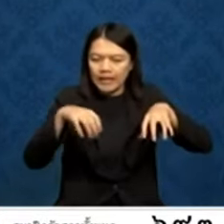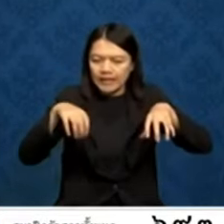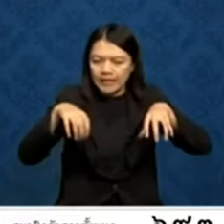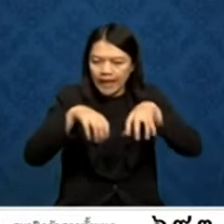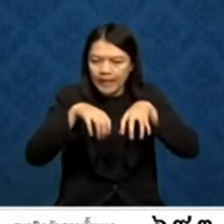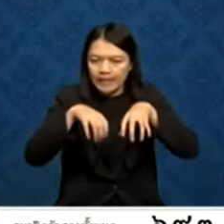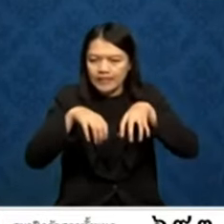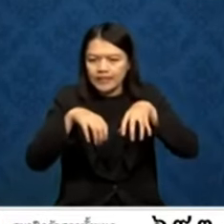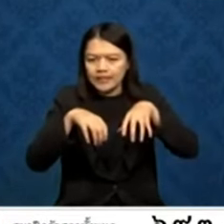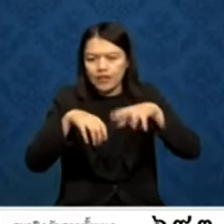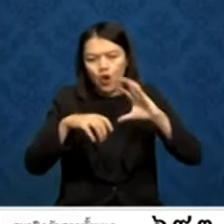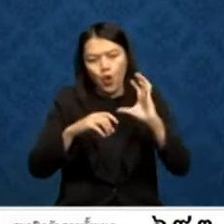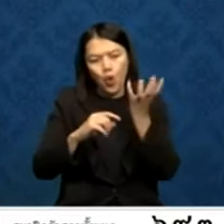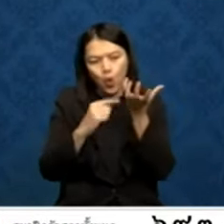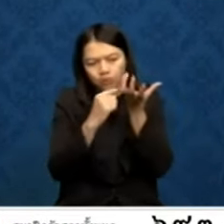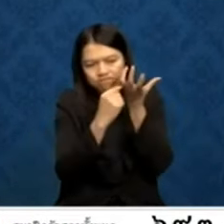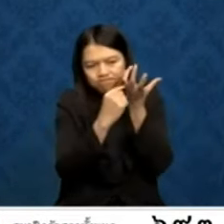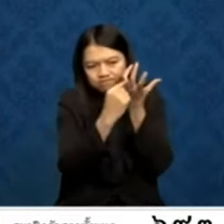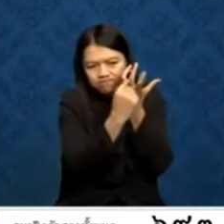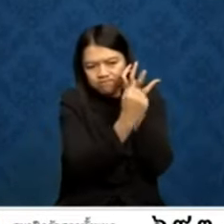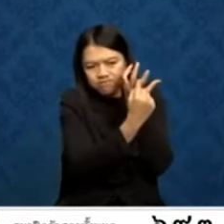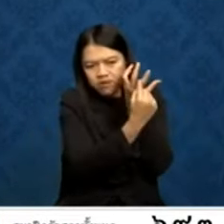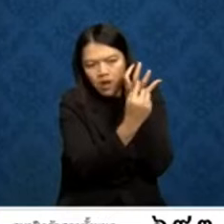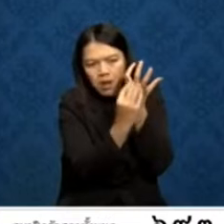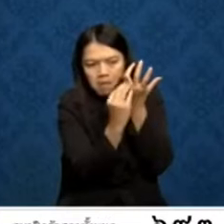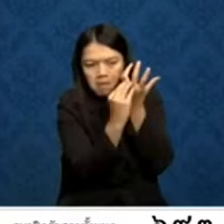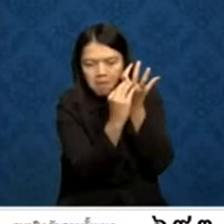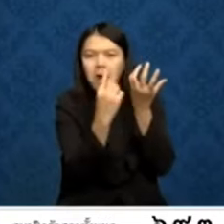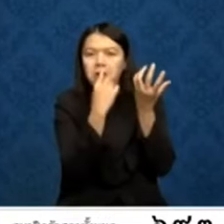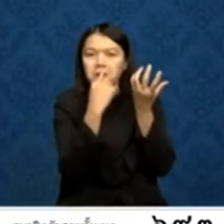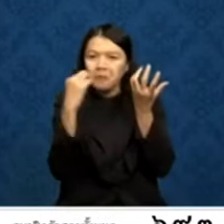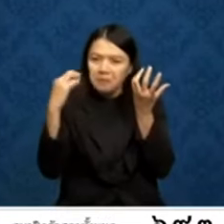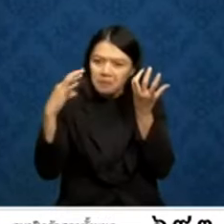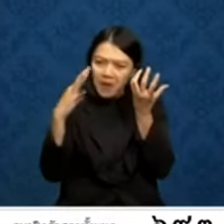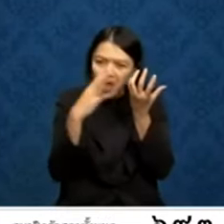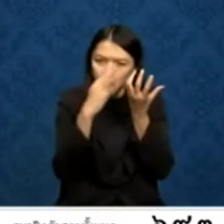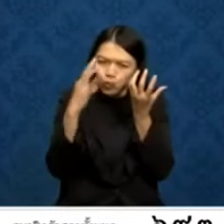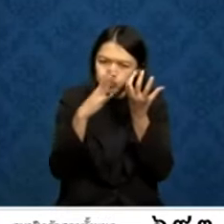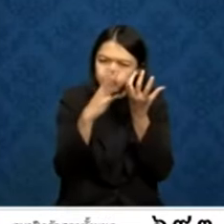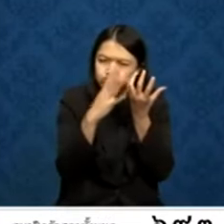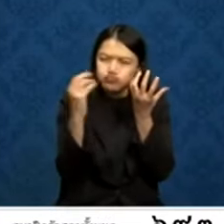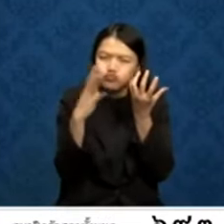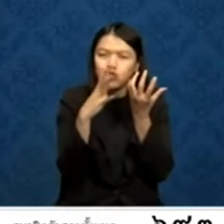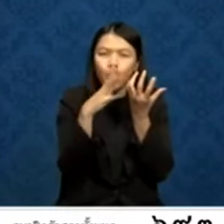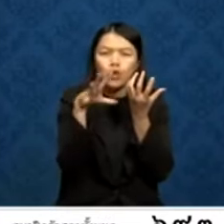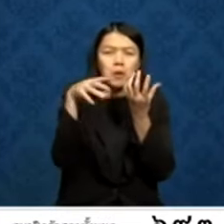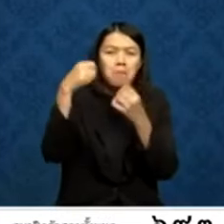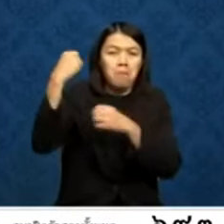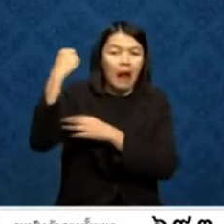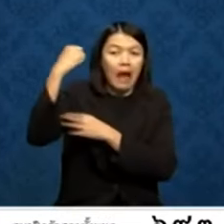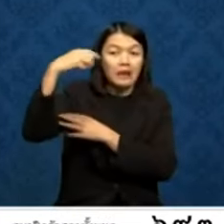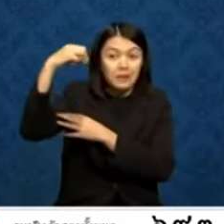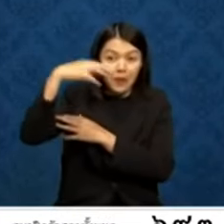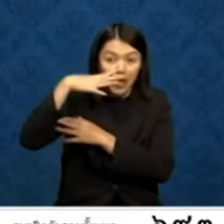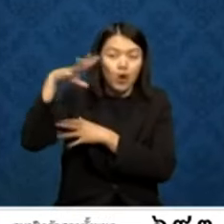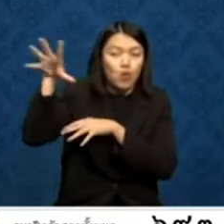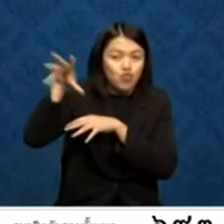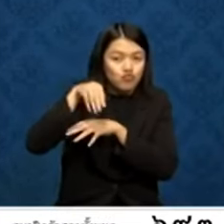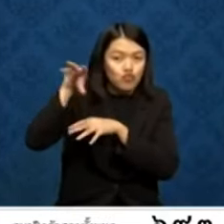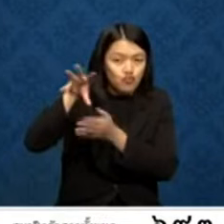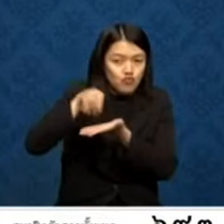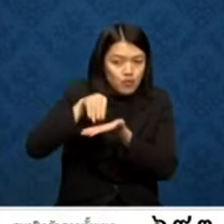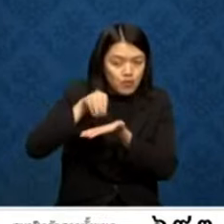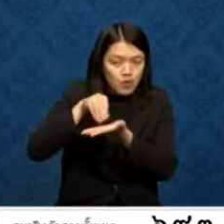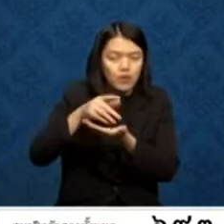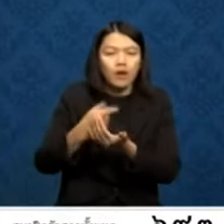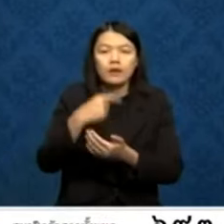ตรใกล้เส้นศูนย์สูตรเข้าถึงพลังงานแสงอาทิตย์ได้ตลอดทั้งปีสนับสนุนให้ประเทศไท